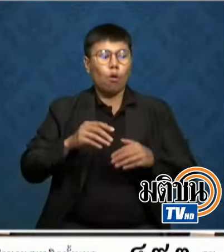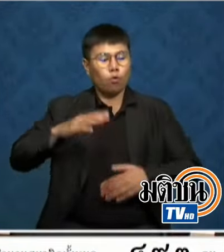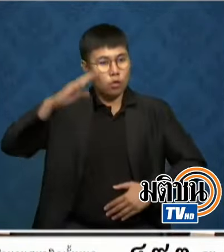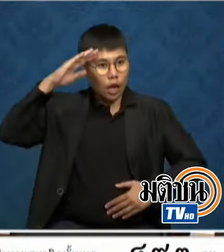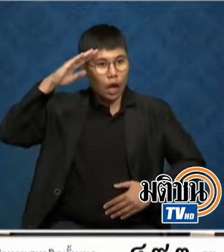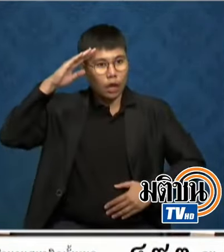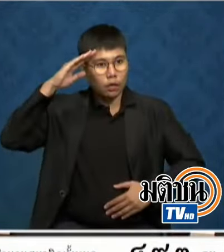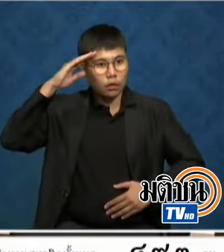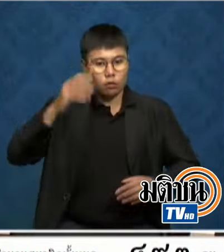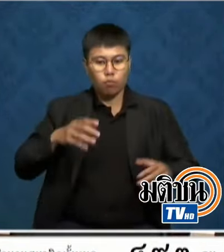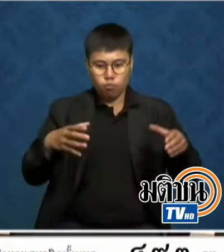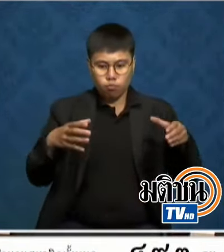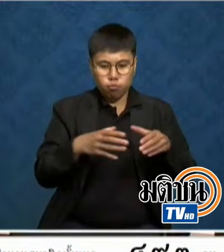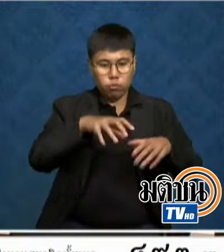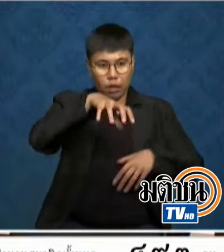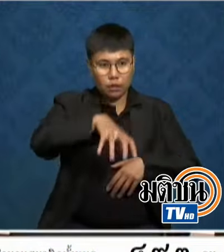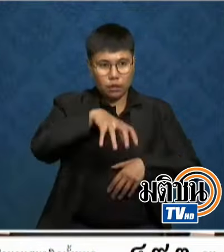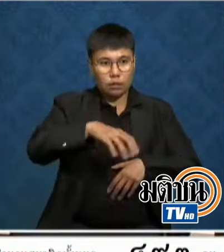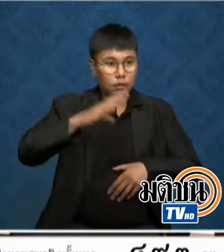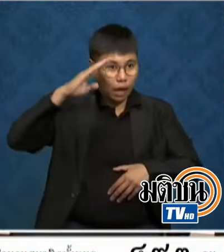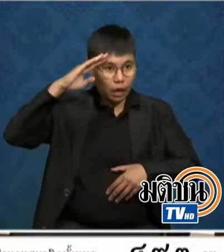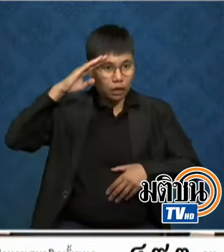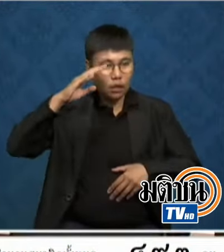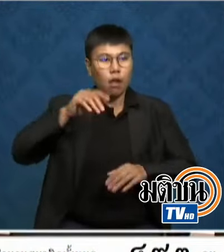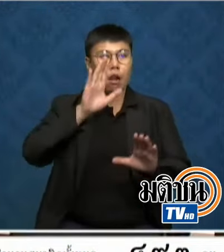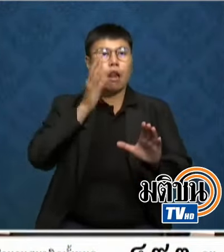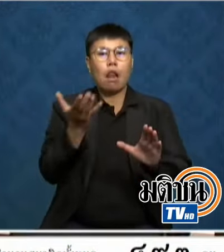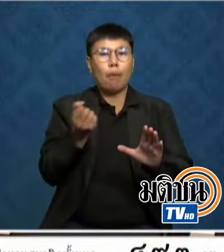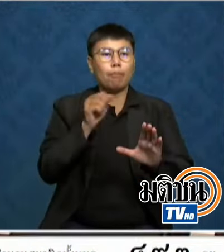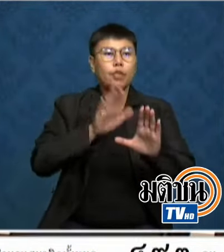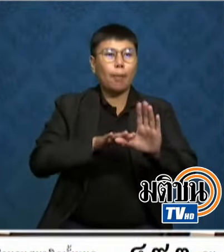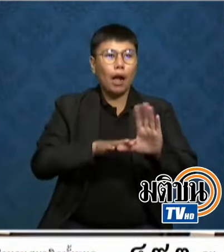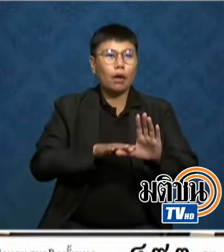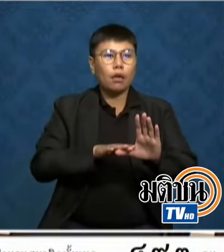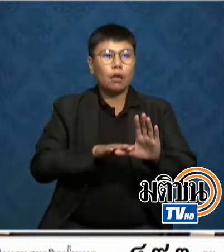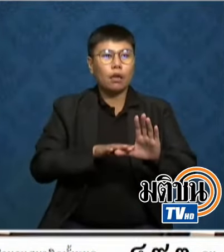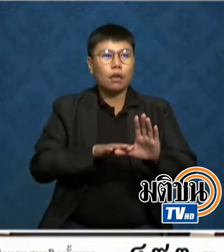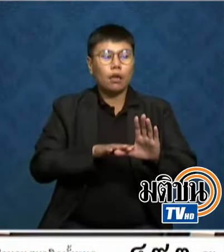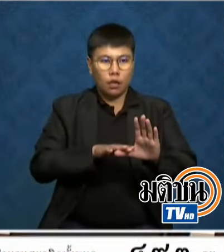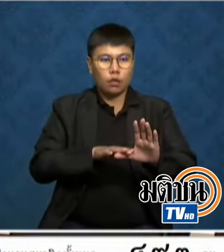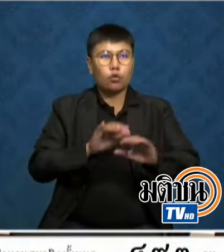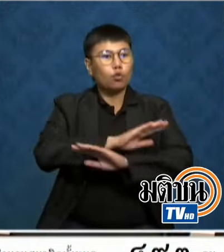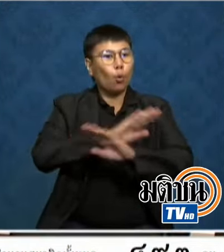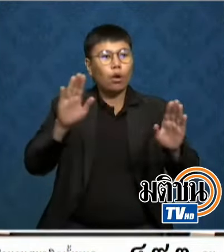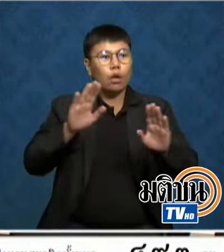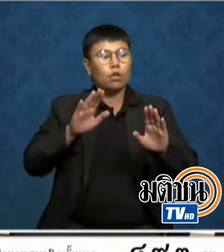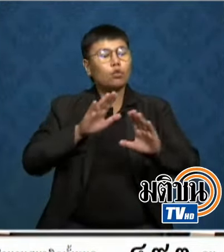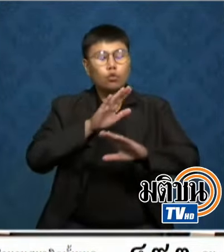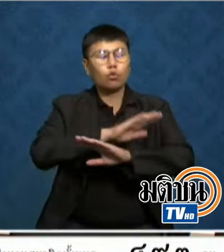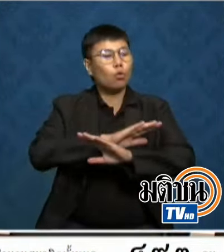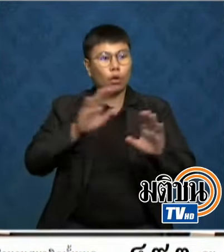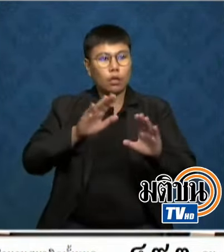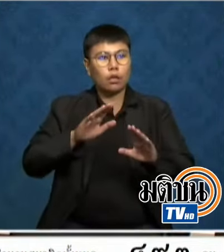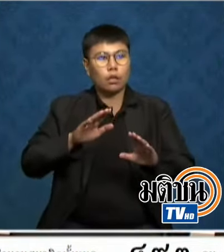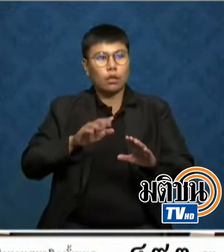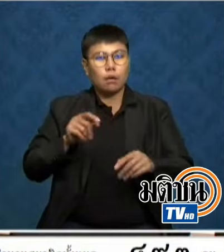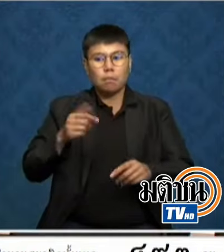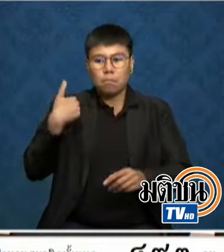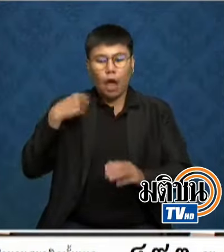ที่อยู่ในค่ายทหารแล้วโครงการรับสมัครทหารแบบสมัครใจยกเลิกการเกณฑ์ทหารของรัฐบ